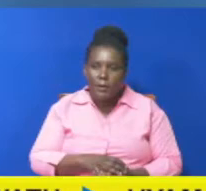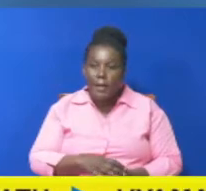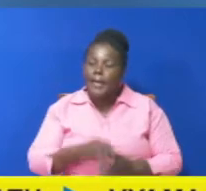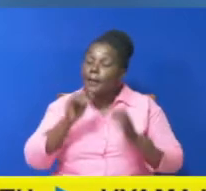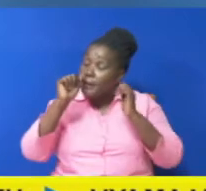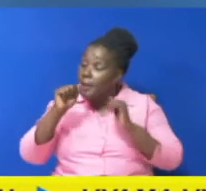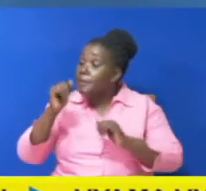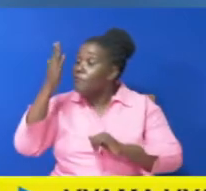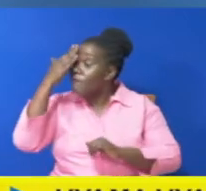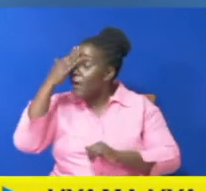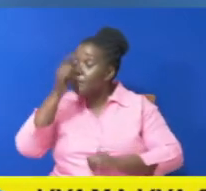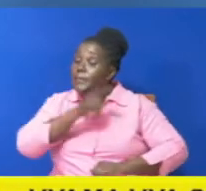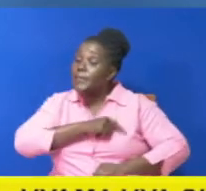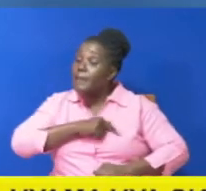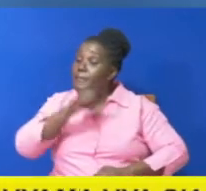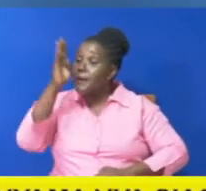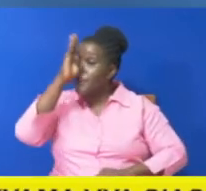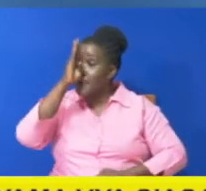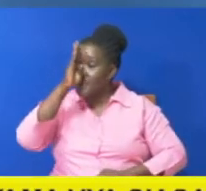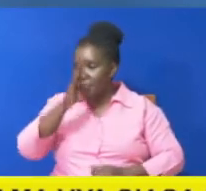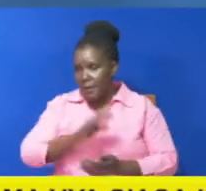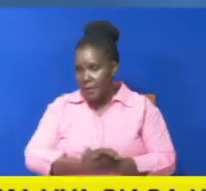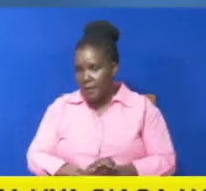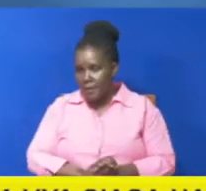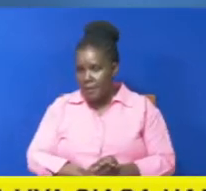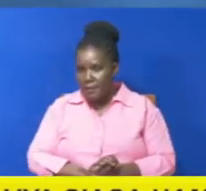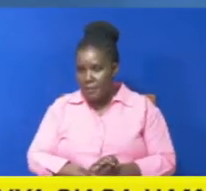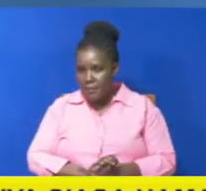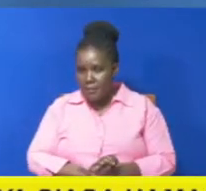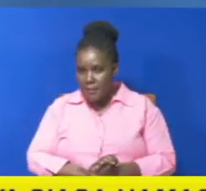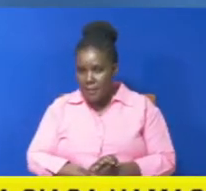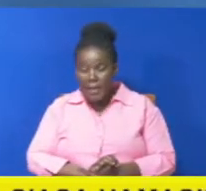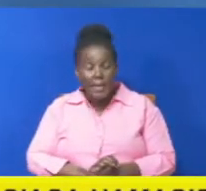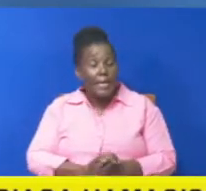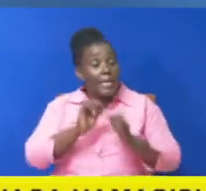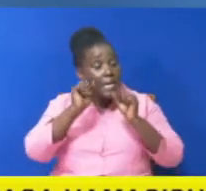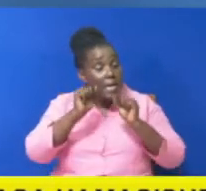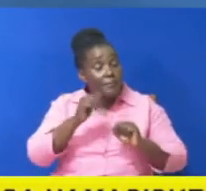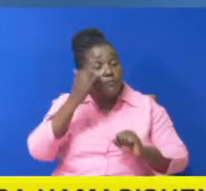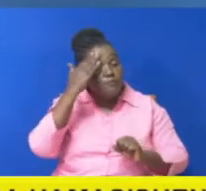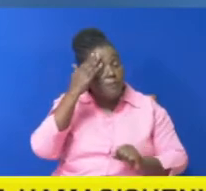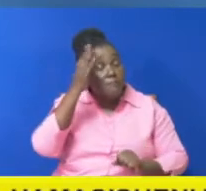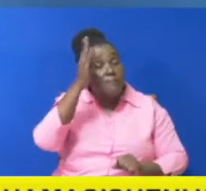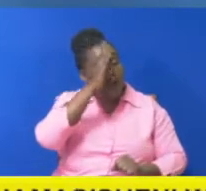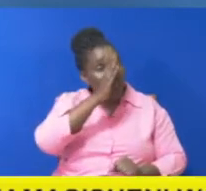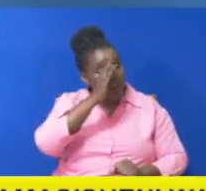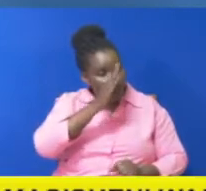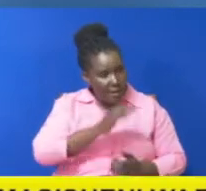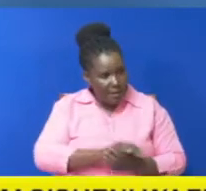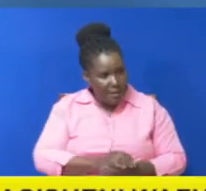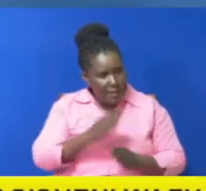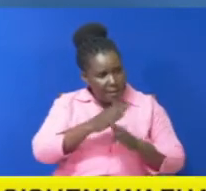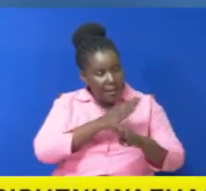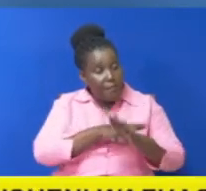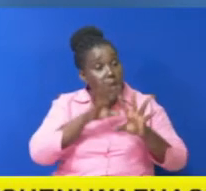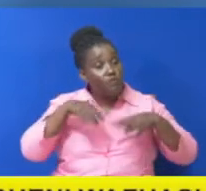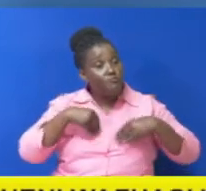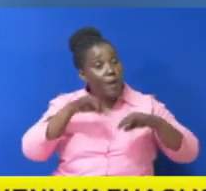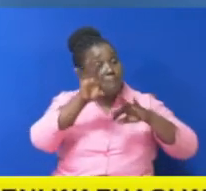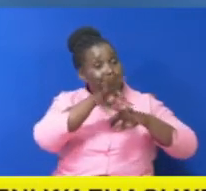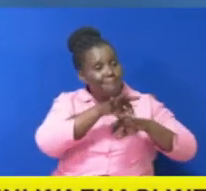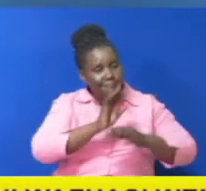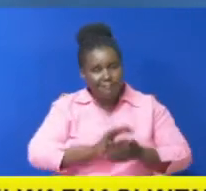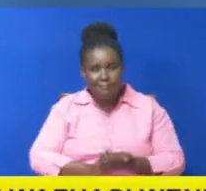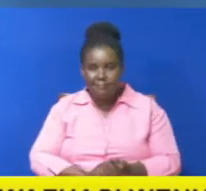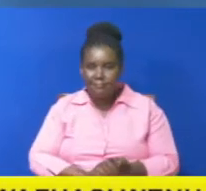Ukiingia unamuuliza mtu, kabla hujaingia ulikuwa hujajua kama huyu mwanaume ni mrefu? Kabla hujaingia ulikuwa hujajua kama mwanamke ni mchoyo?